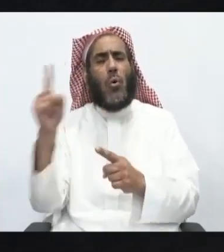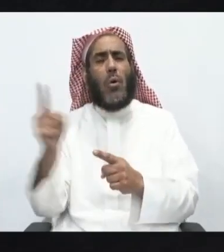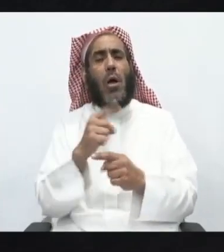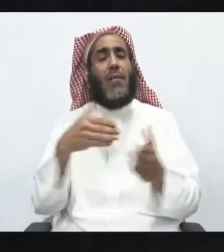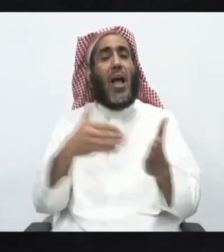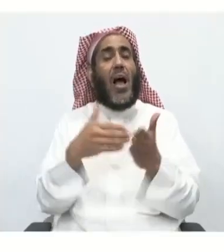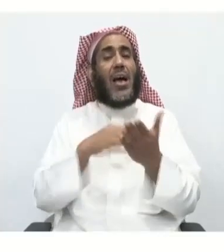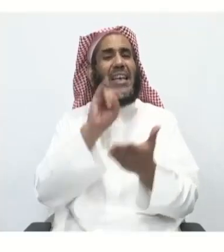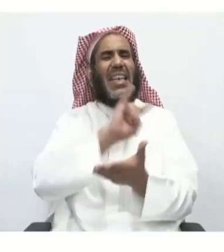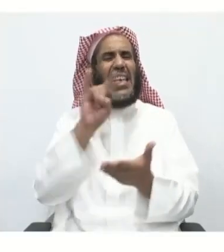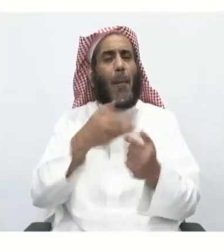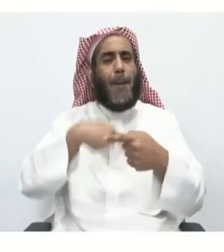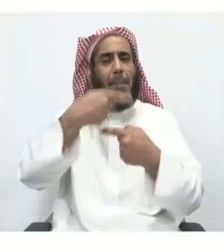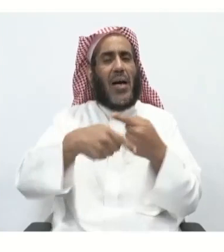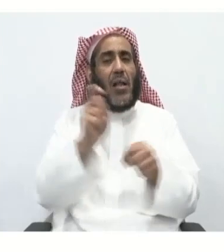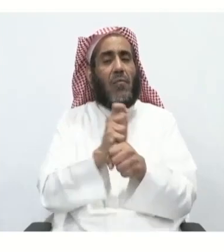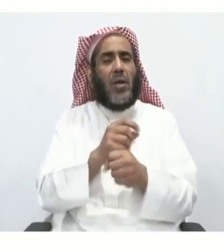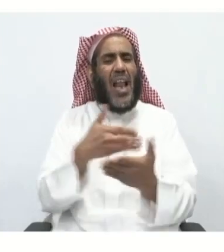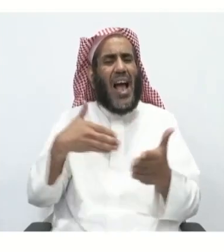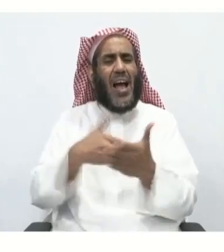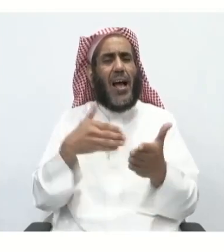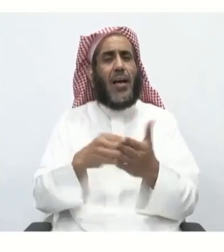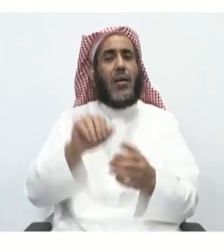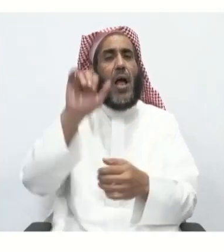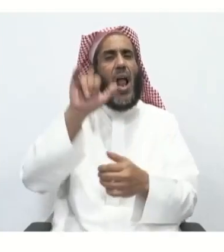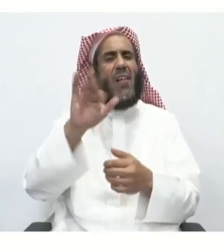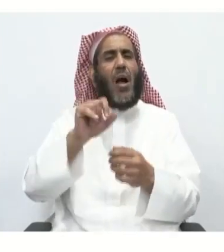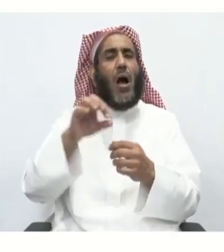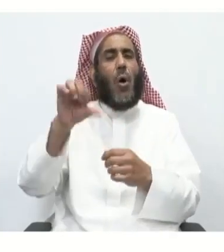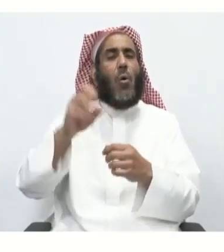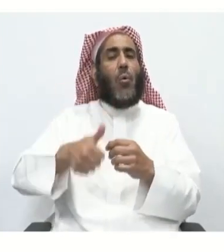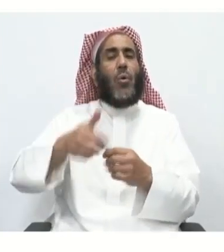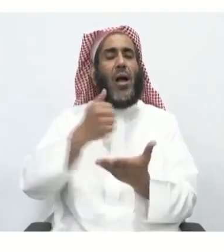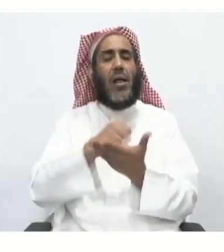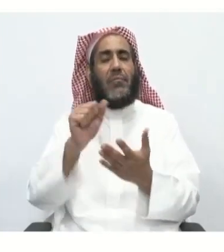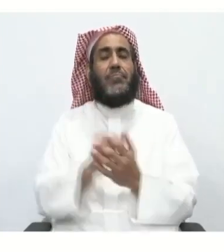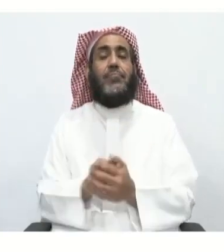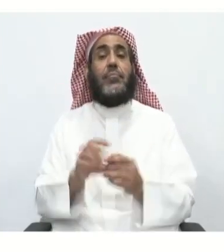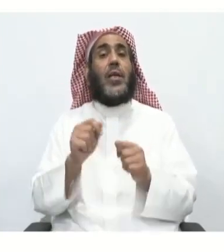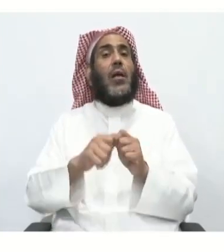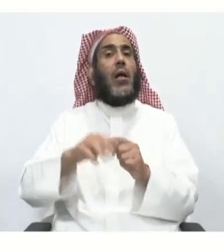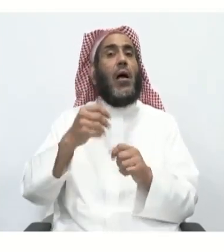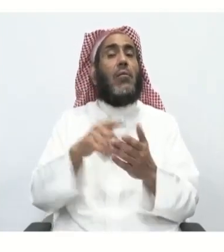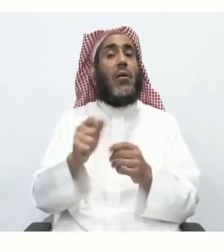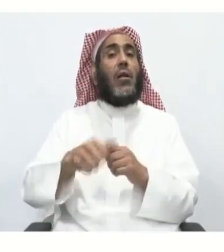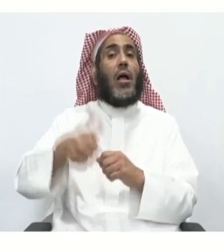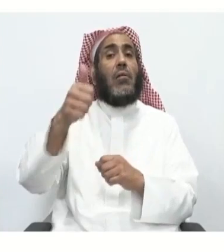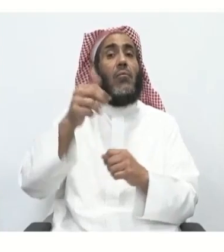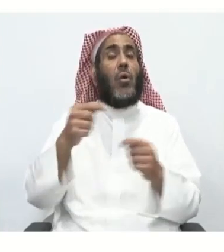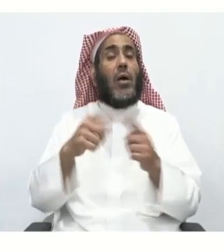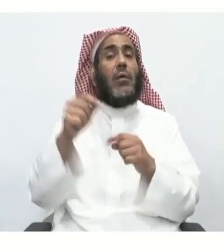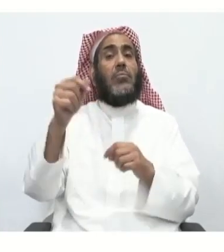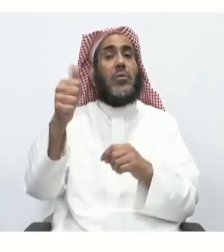فعل المضارع في حاله الجزم يحذف حرف العله يحذف حرف العله اذا الح هنا اربعه الالف وهمزه الوصل